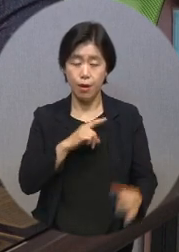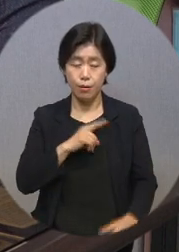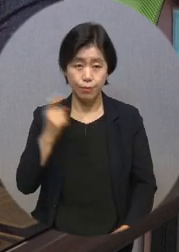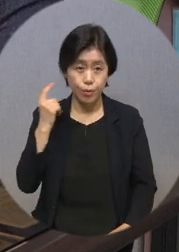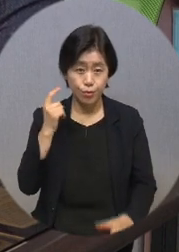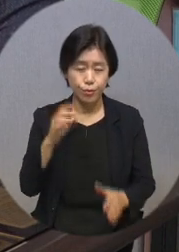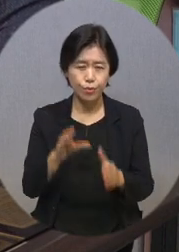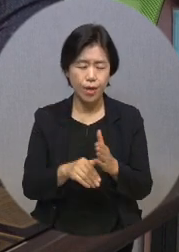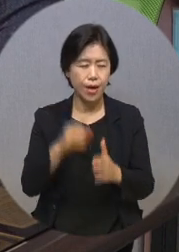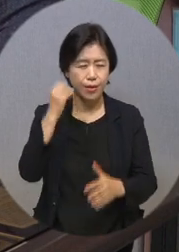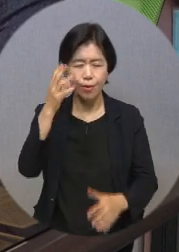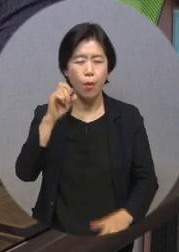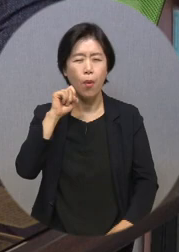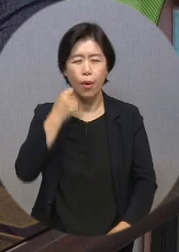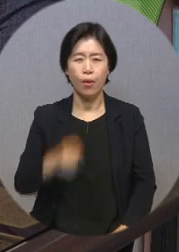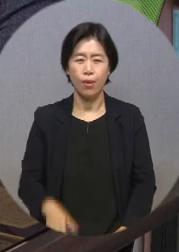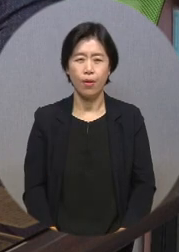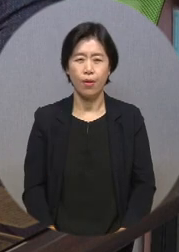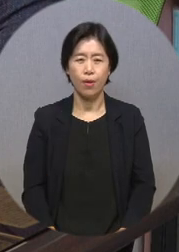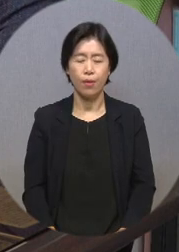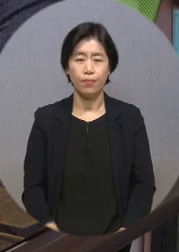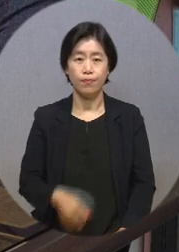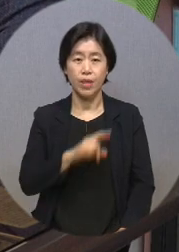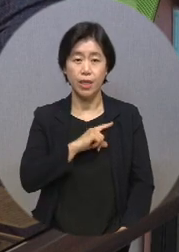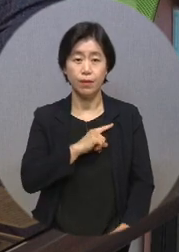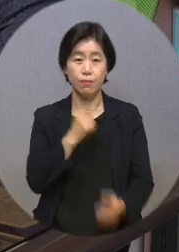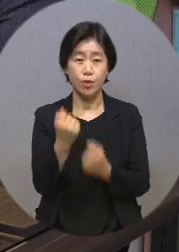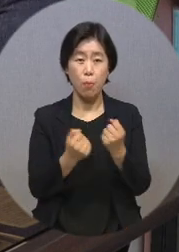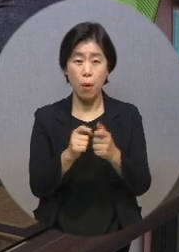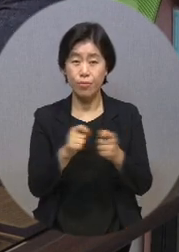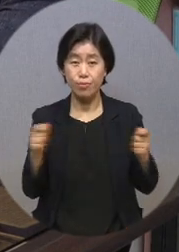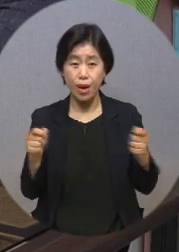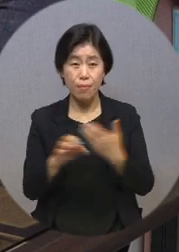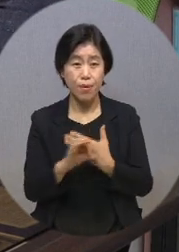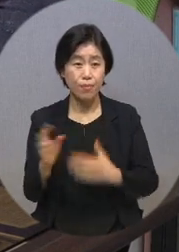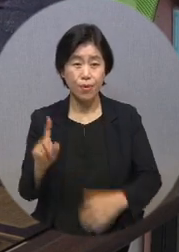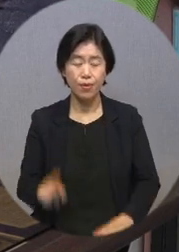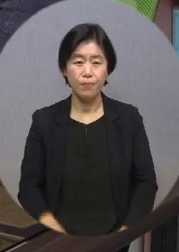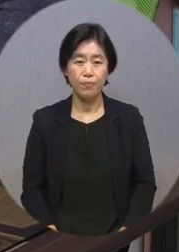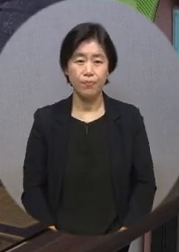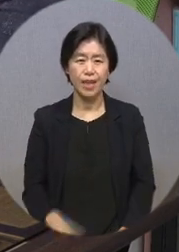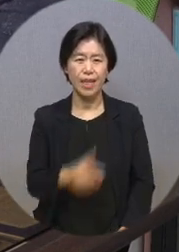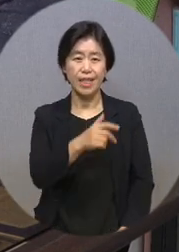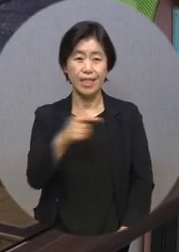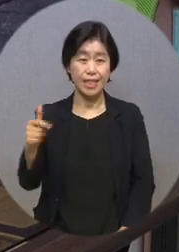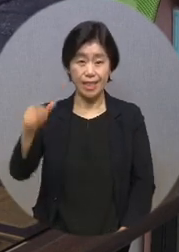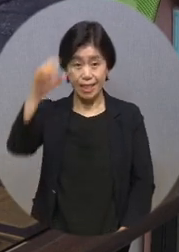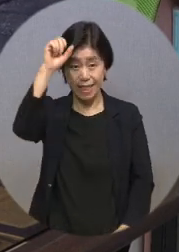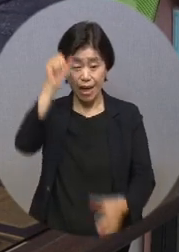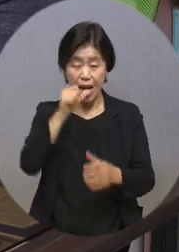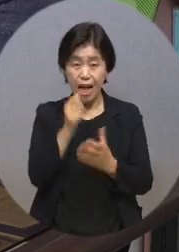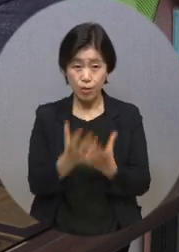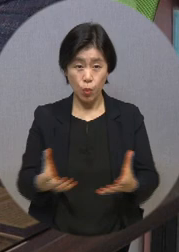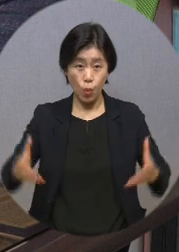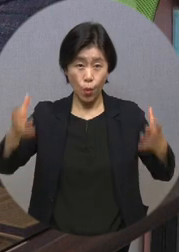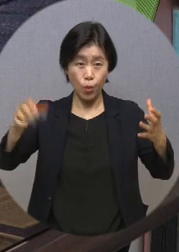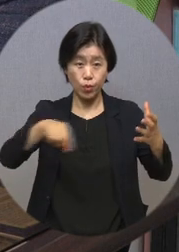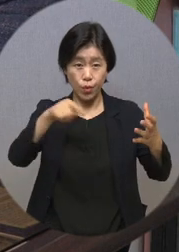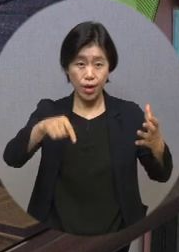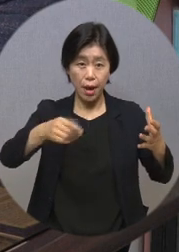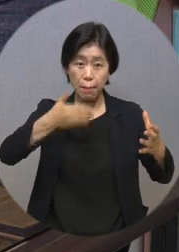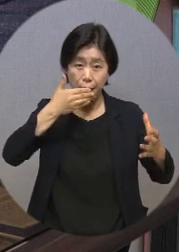네. 그럼 이 이름을 풀어서 얘기한다면 큰 가마솥에 밥을 많이